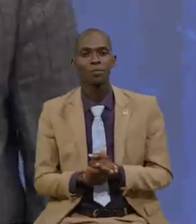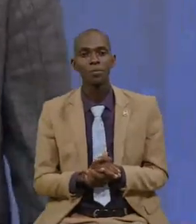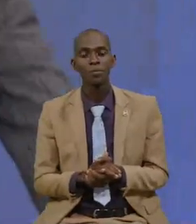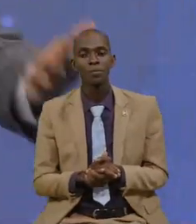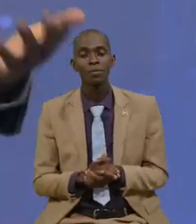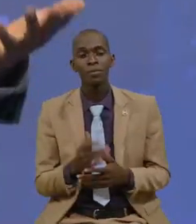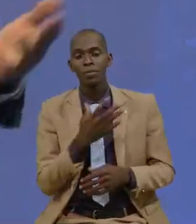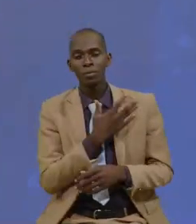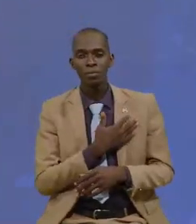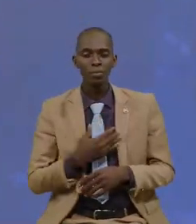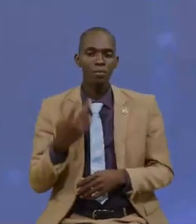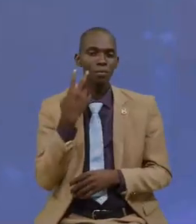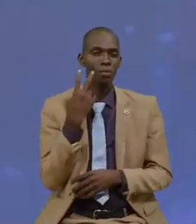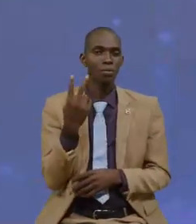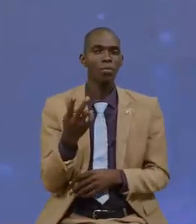verset 11.